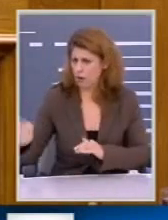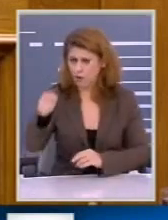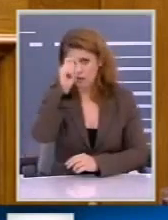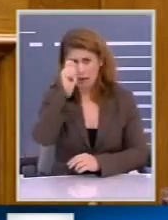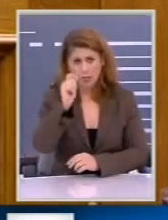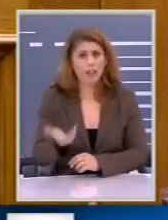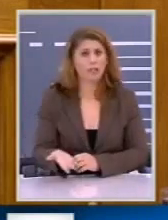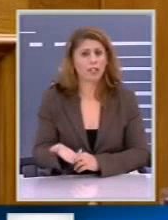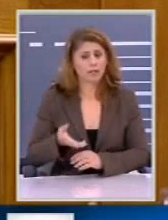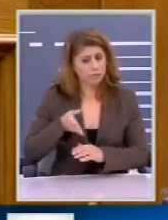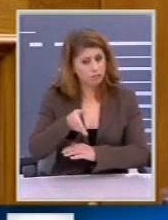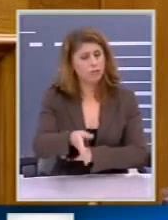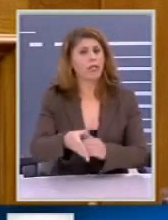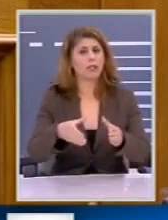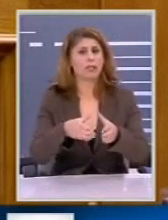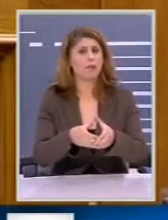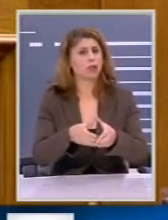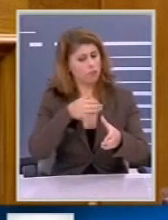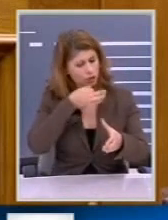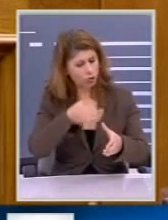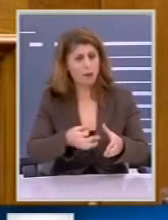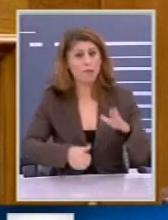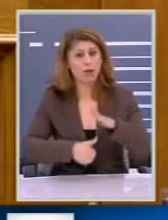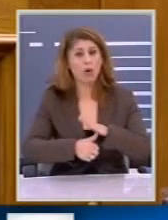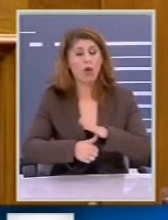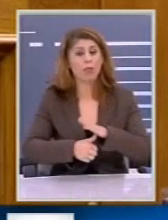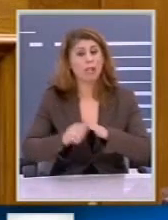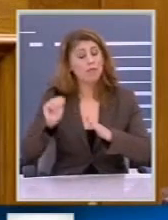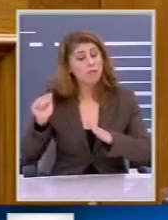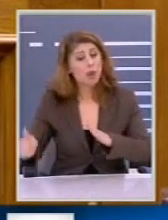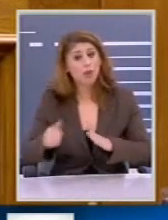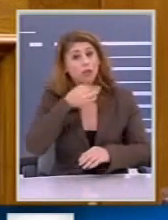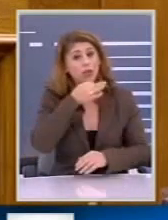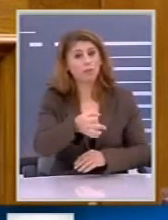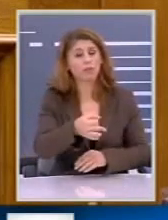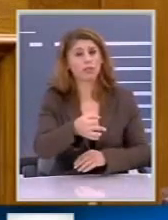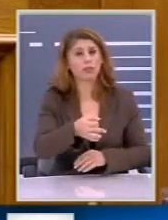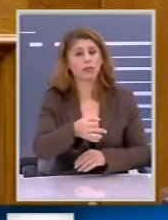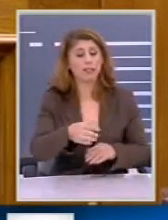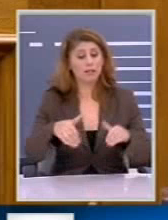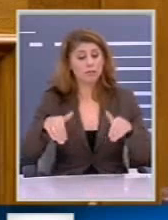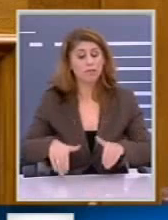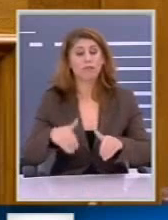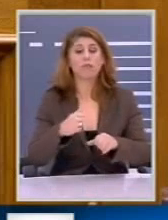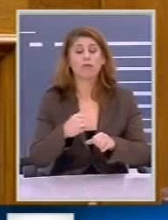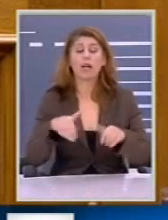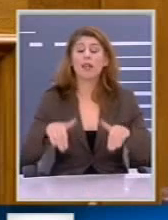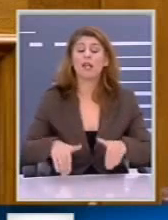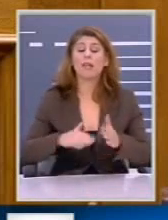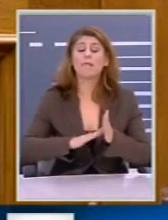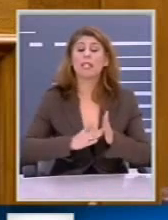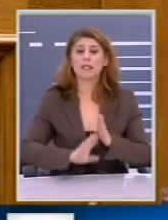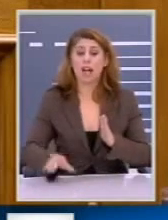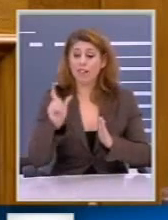της Επιτροπής. Προέδρους που ήταν τοποθετημένοι, όπως οι ίδιοι είπαν, σε διατεταγμένη υπηρεσία. Η φράση αυτή